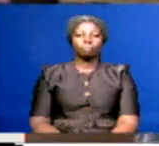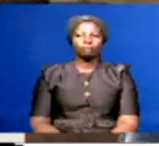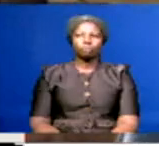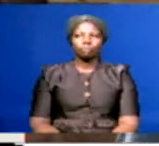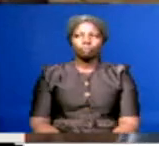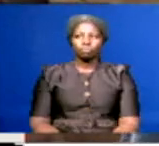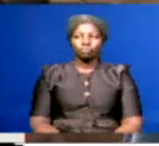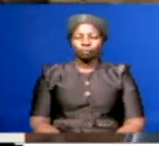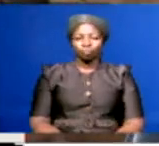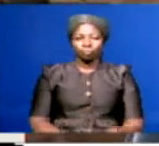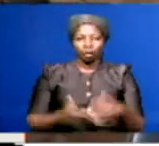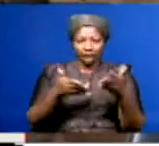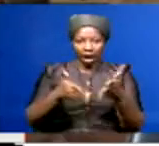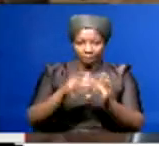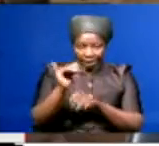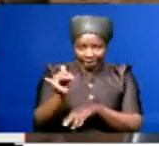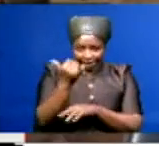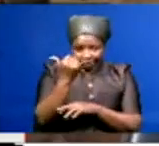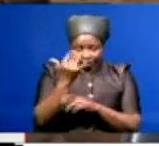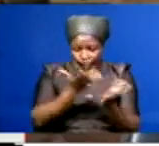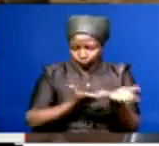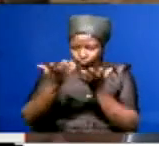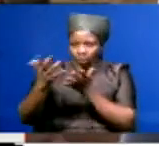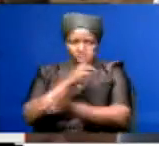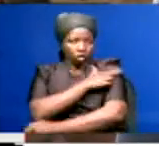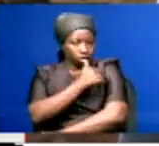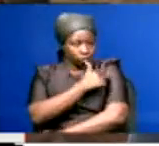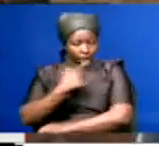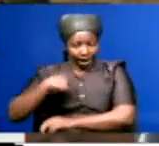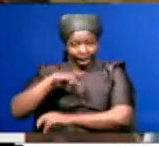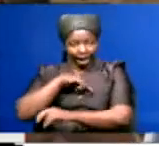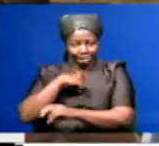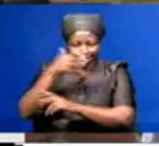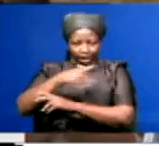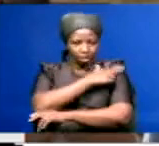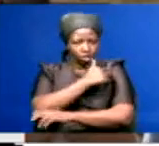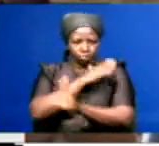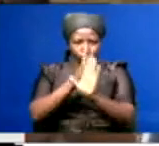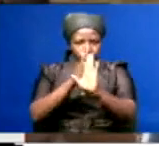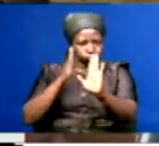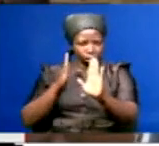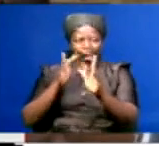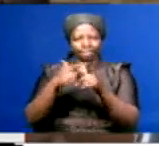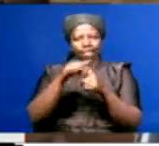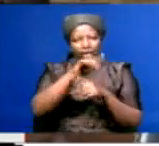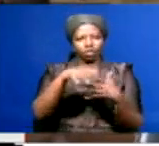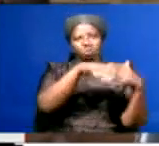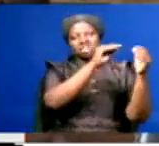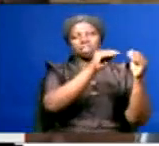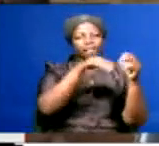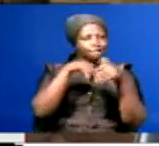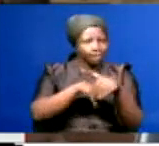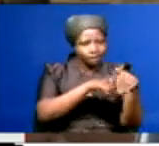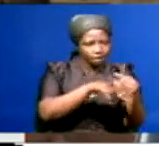Huku Isli kupeleka hospitali tulikuwa laini, sasa akatoka kumfata